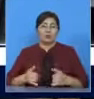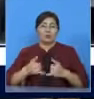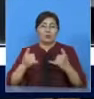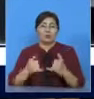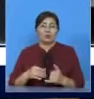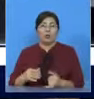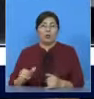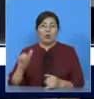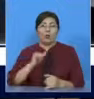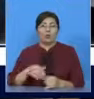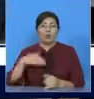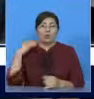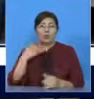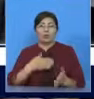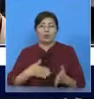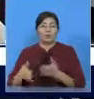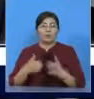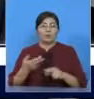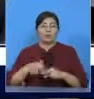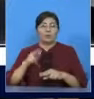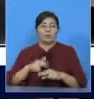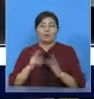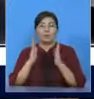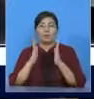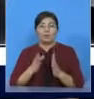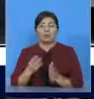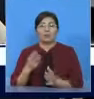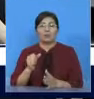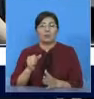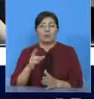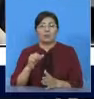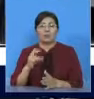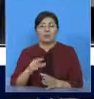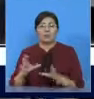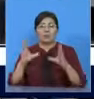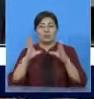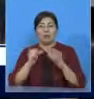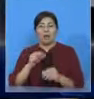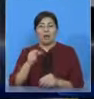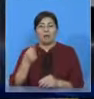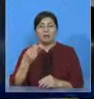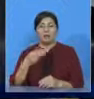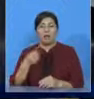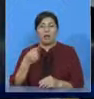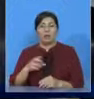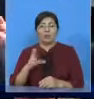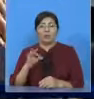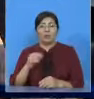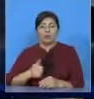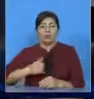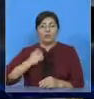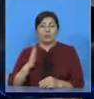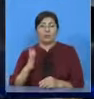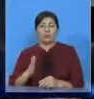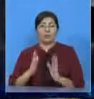Орал Ақтөбе тас жолы, күре жолы, жалпы мына бағытта Сәкен Ишан деген бар, Абат Пайтақ, Қобыланды батырлар бар, сол бағытқа